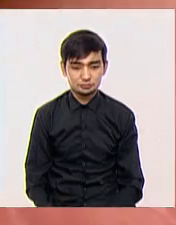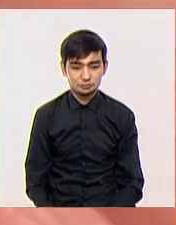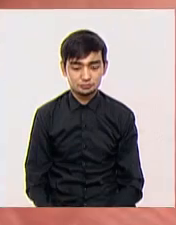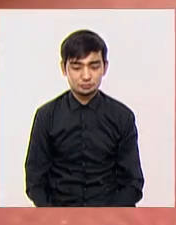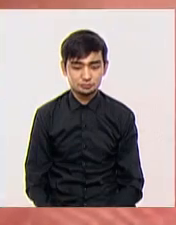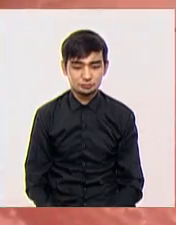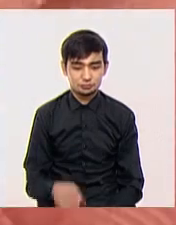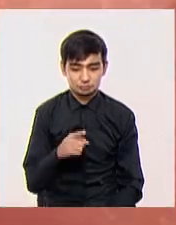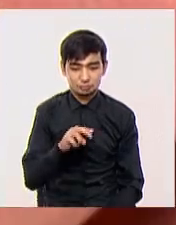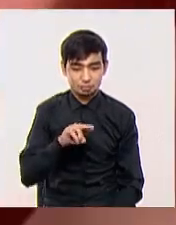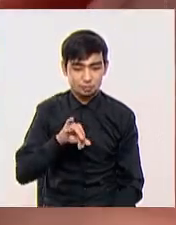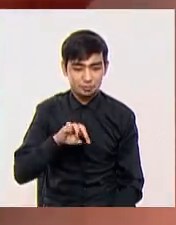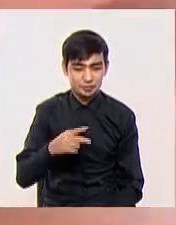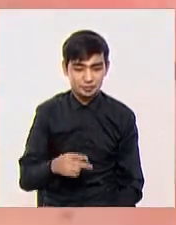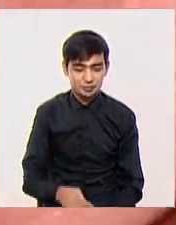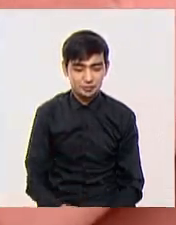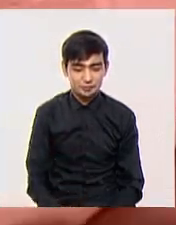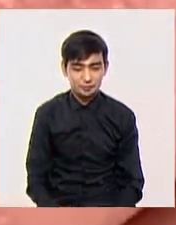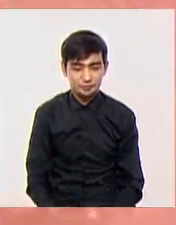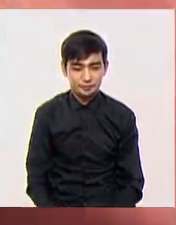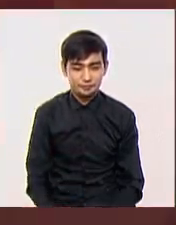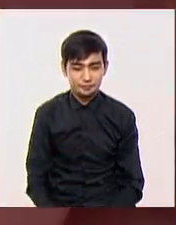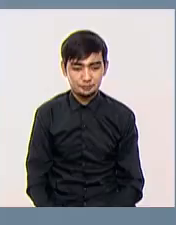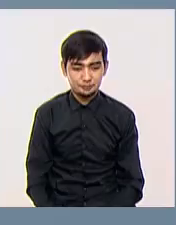Вот наша пыль. Она вся налипла.